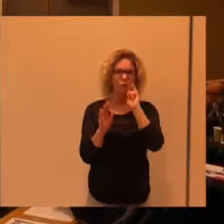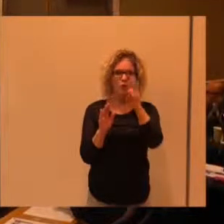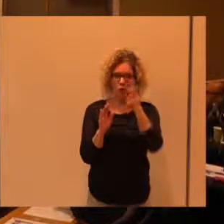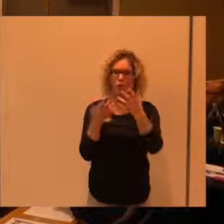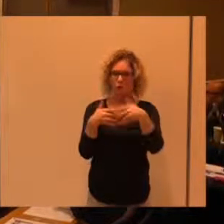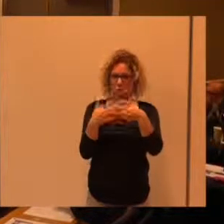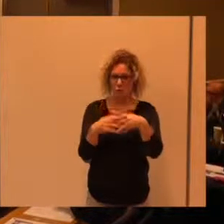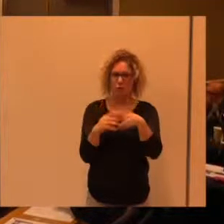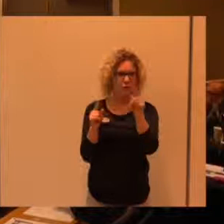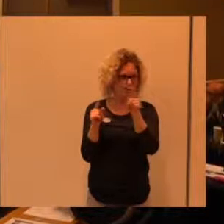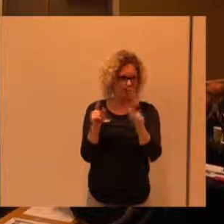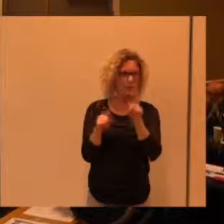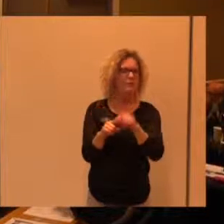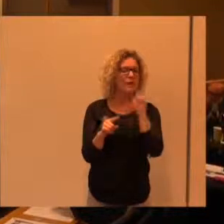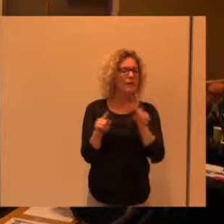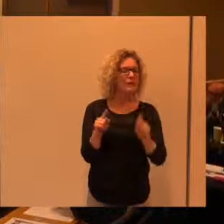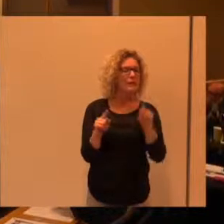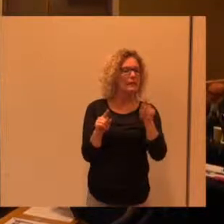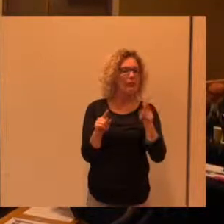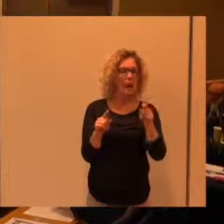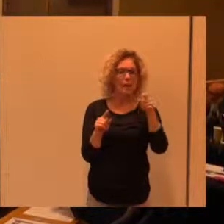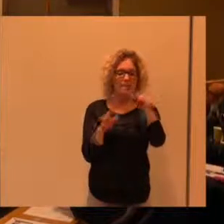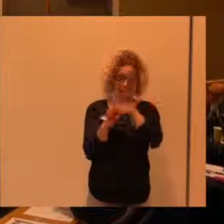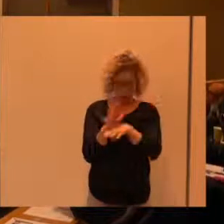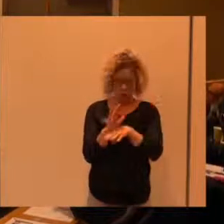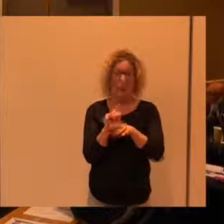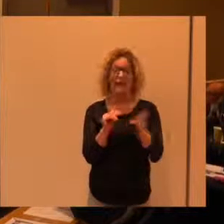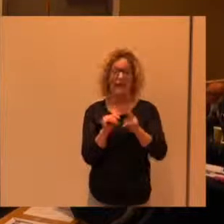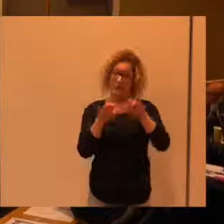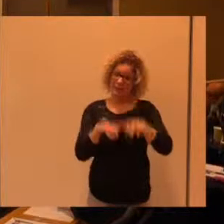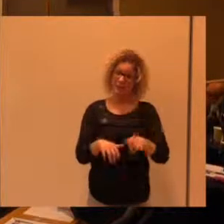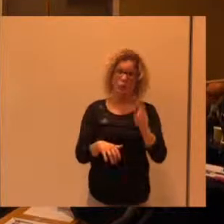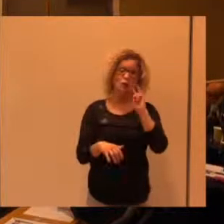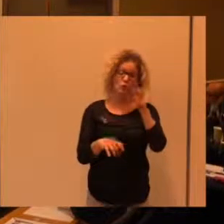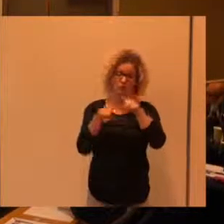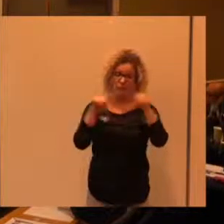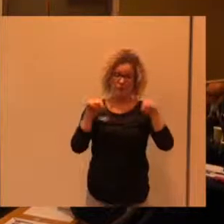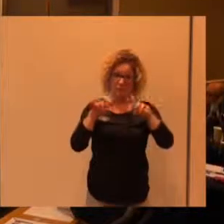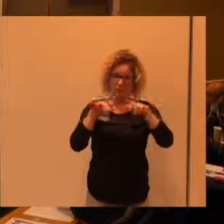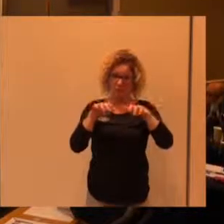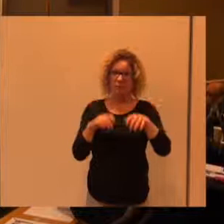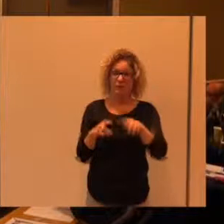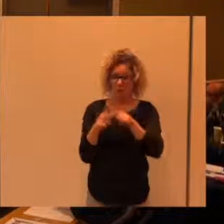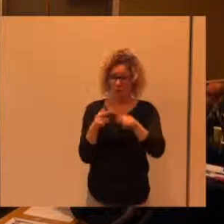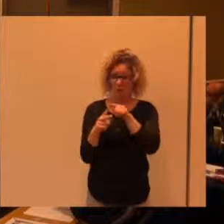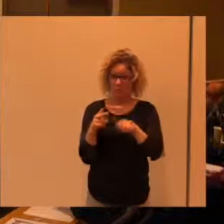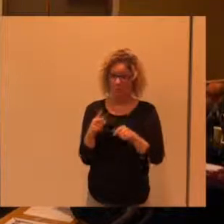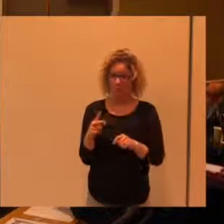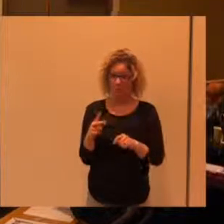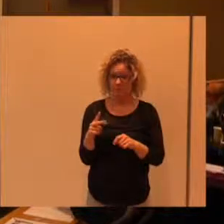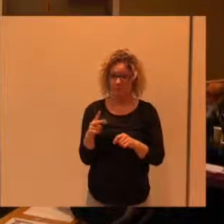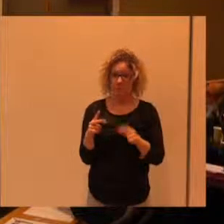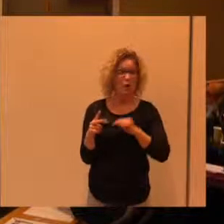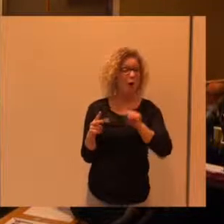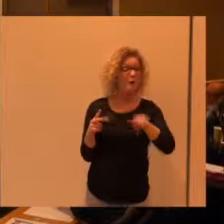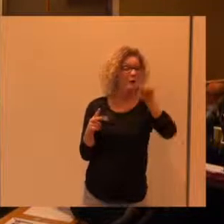sen väljer de antingen att klicka i menyn eller skriva någonting i sökfunktionen. Man kommer inte till en